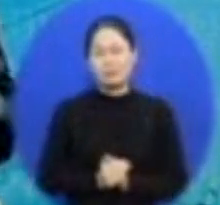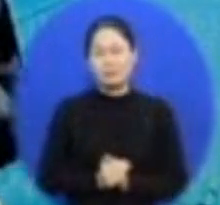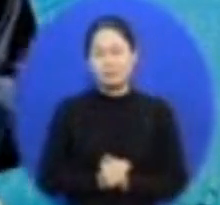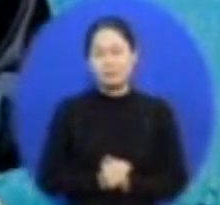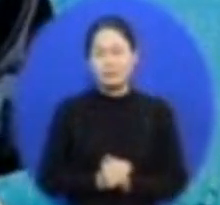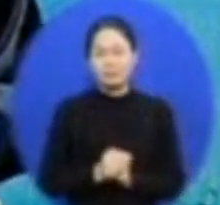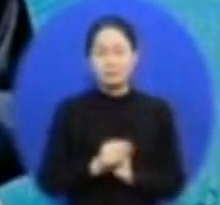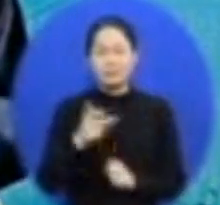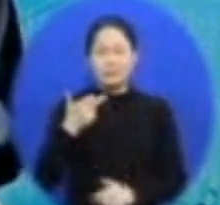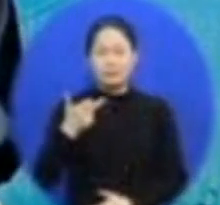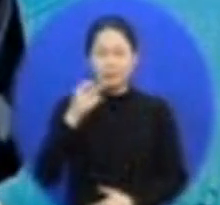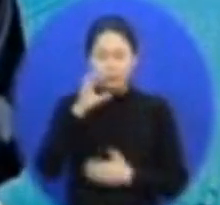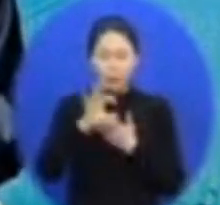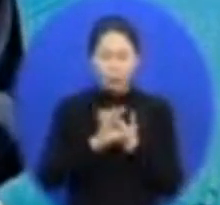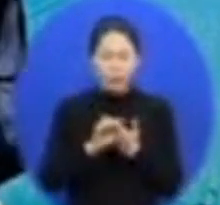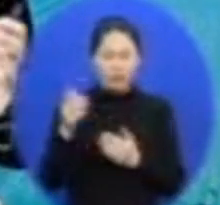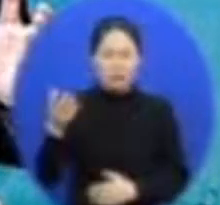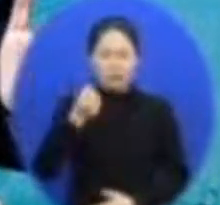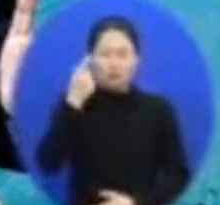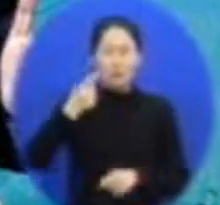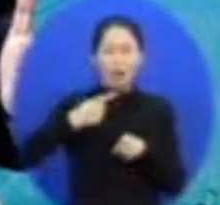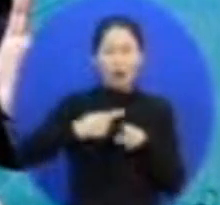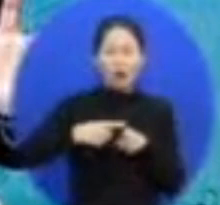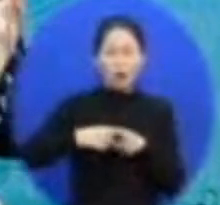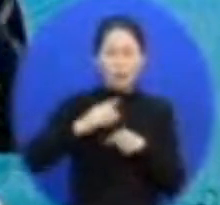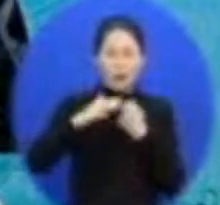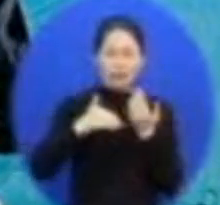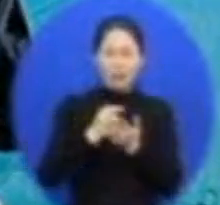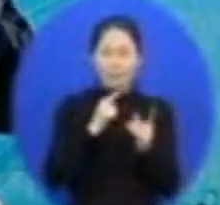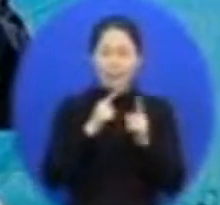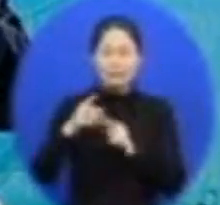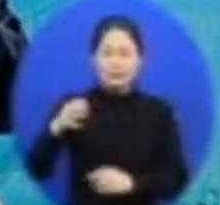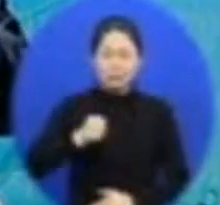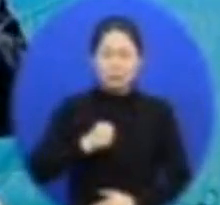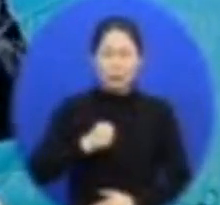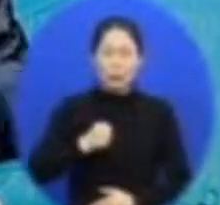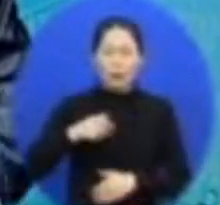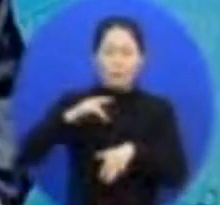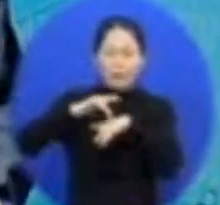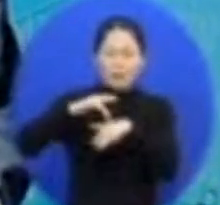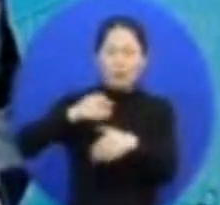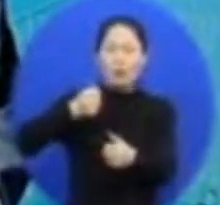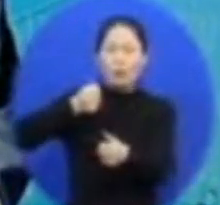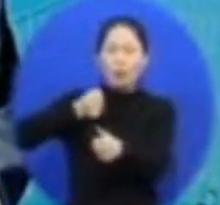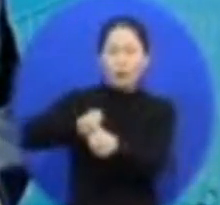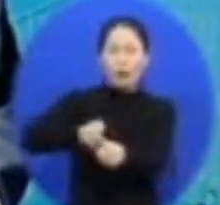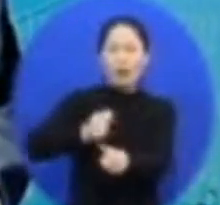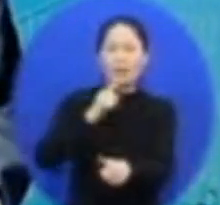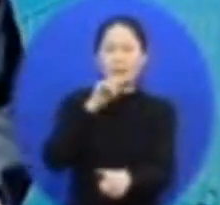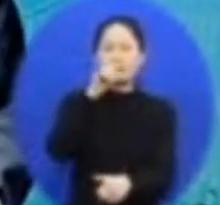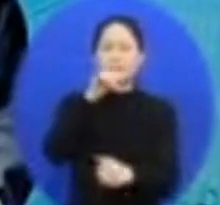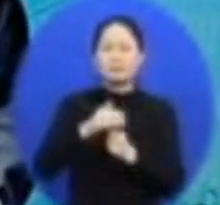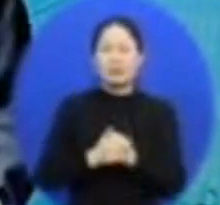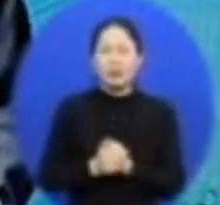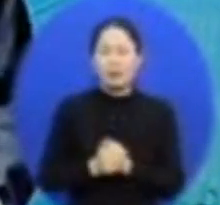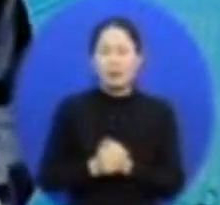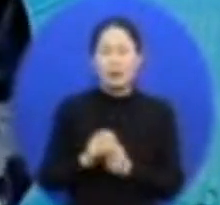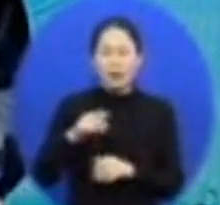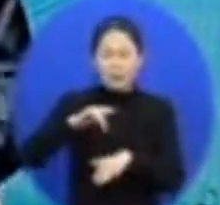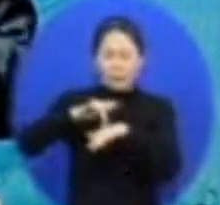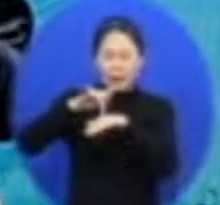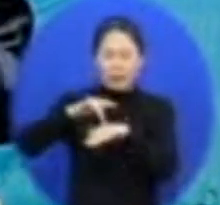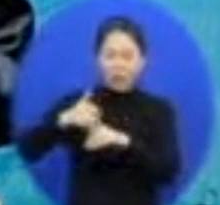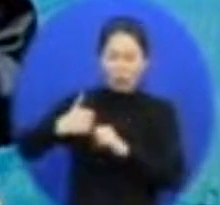17절에 보면 성령의 검 하나님의 말씀으로 마귀를 공격하라 고 했습니다 마귀의